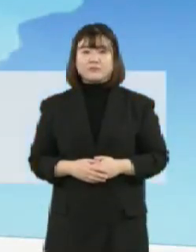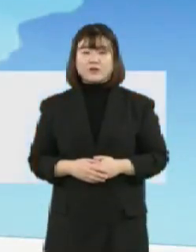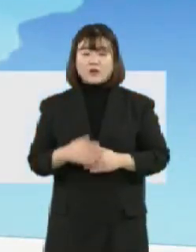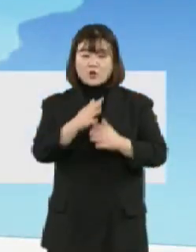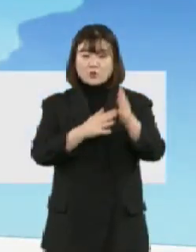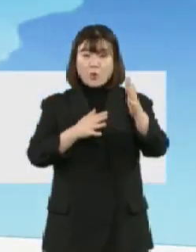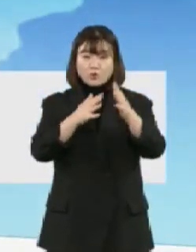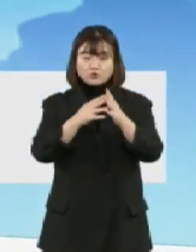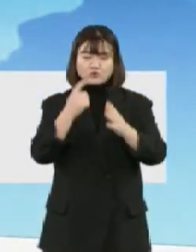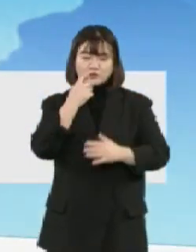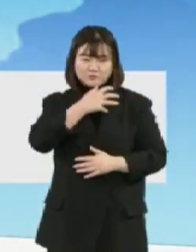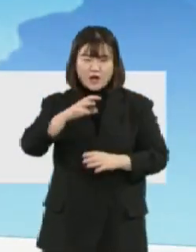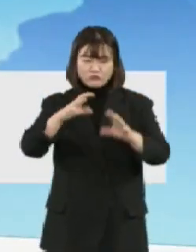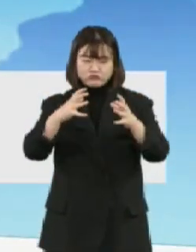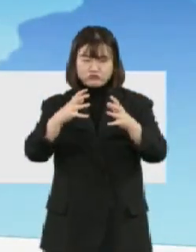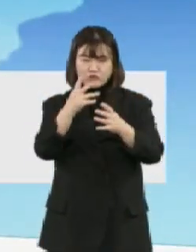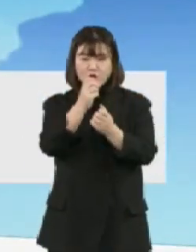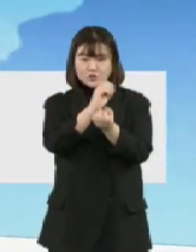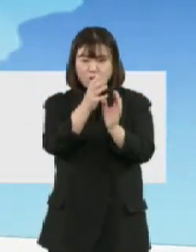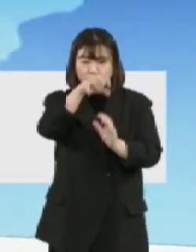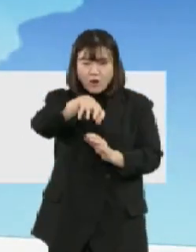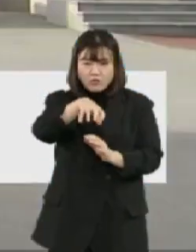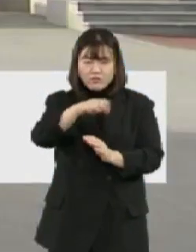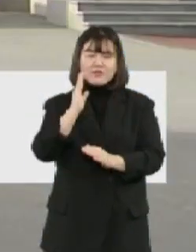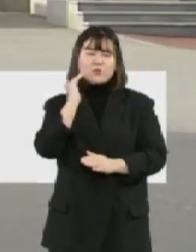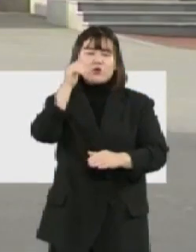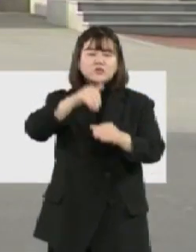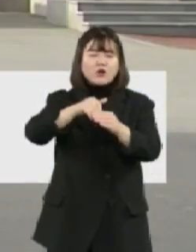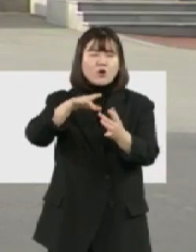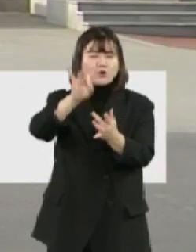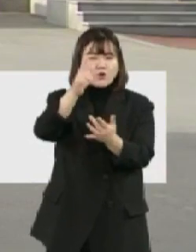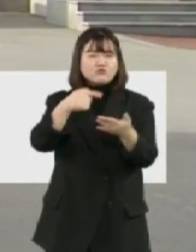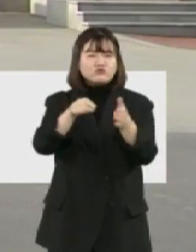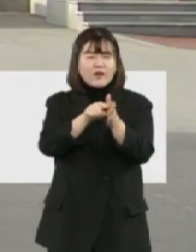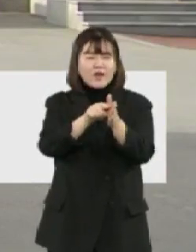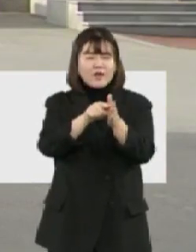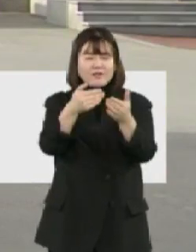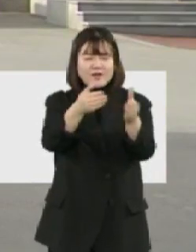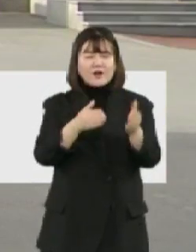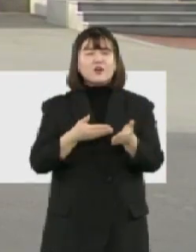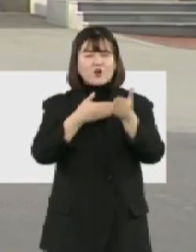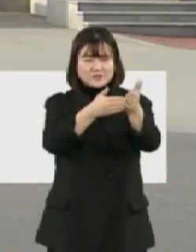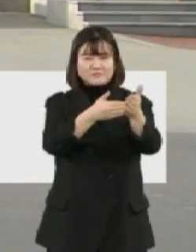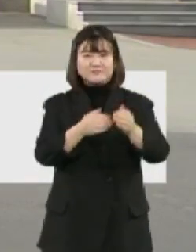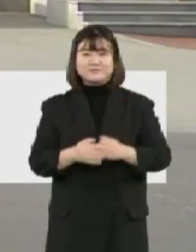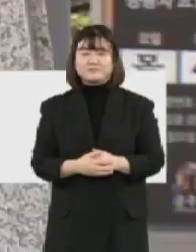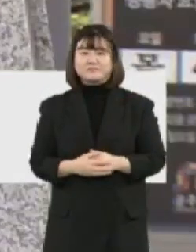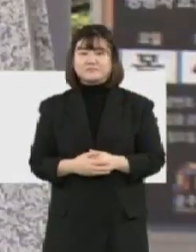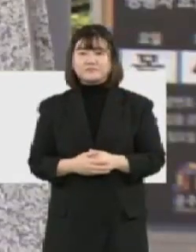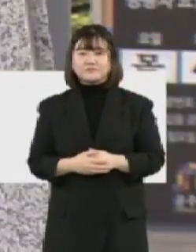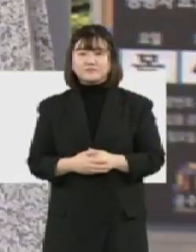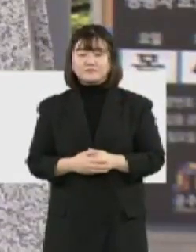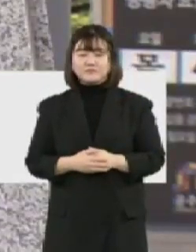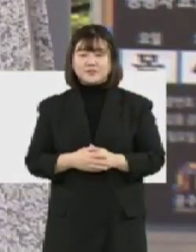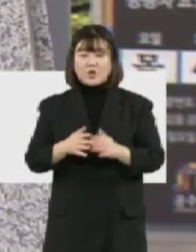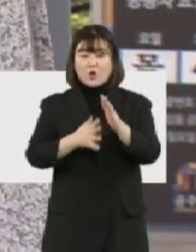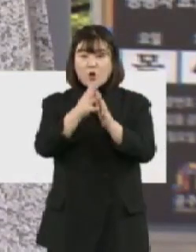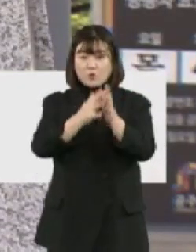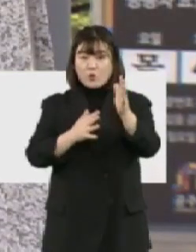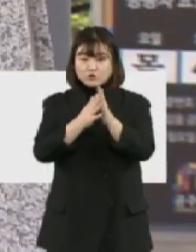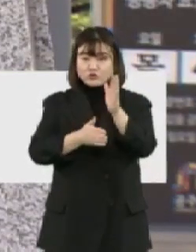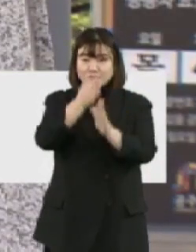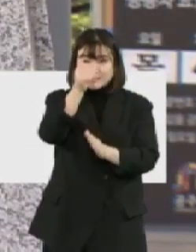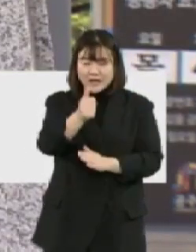공주시가 금강 국가 정원 조성 사업의 대선 공약 채택을 각 정당의 건의하기로 했습니다 김정석 공주